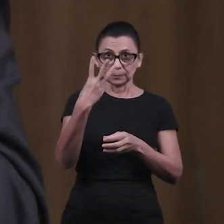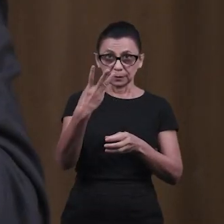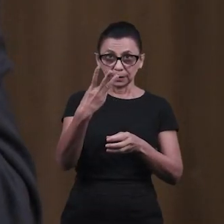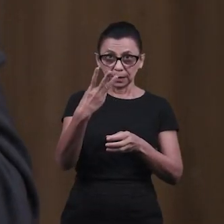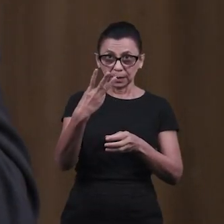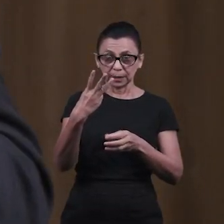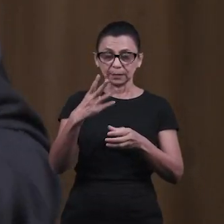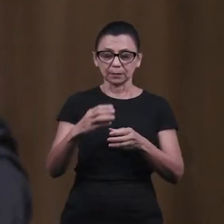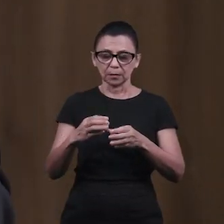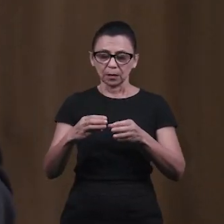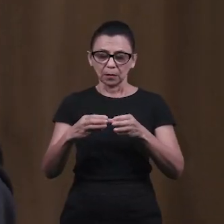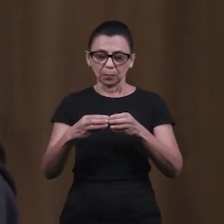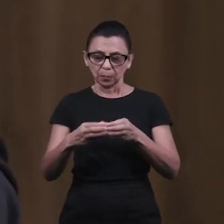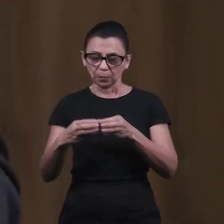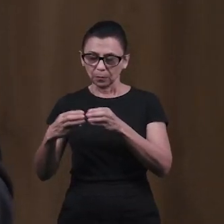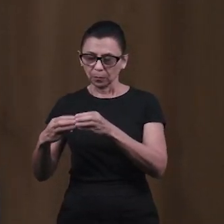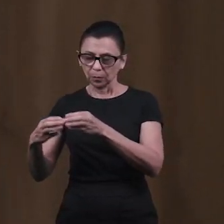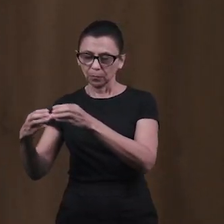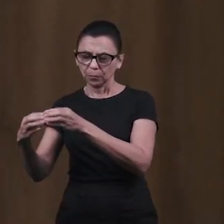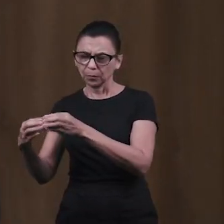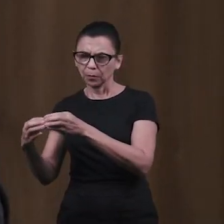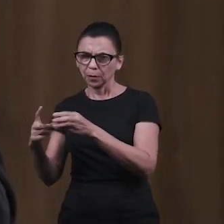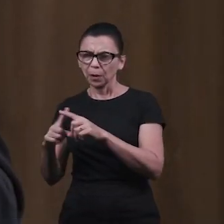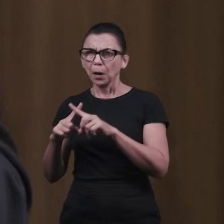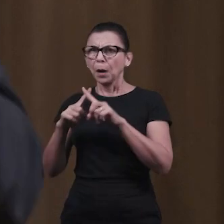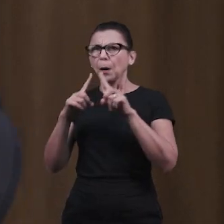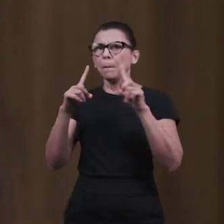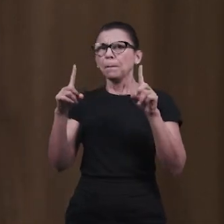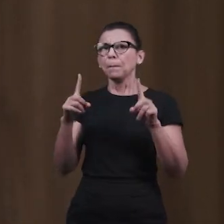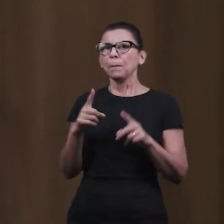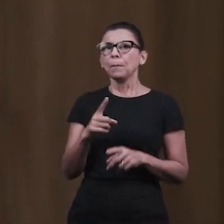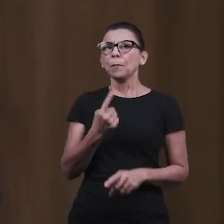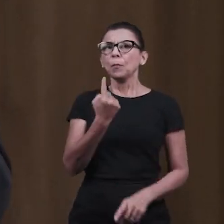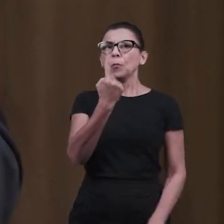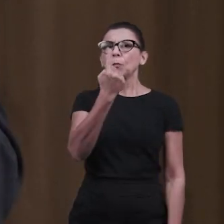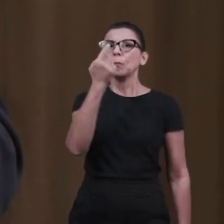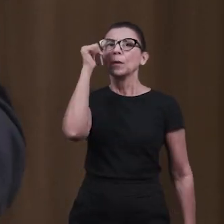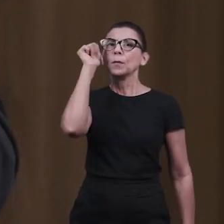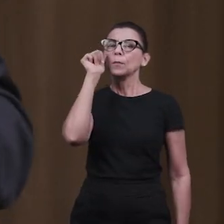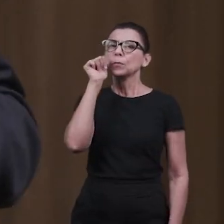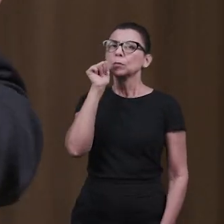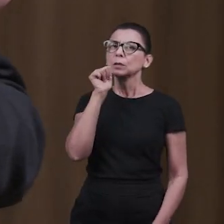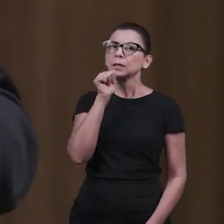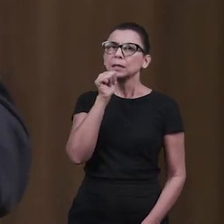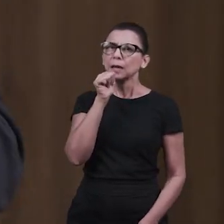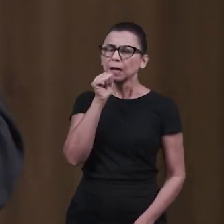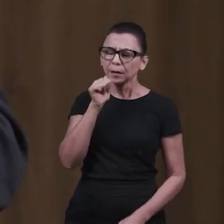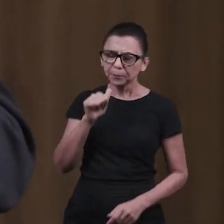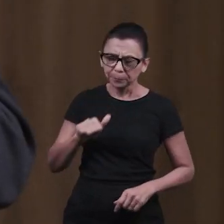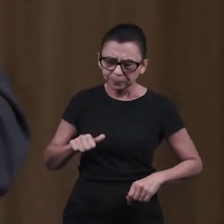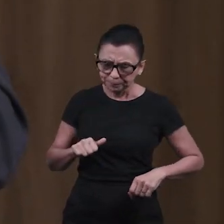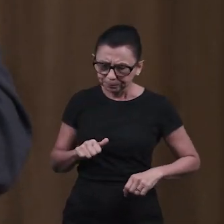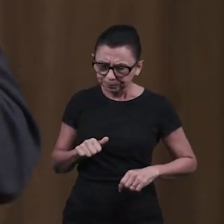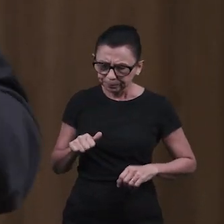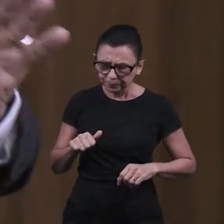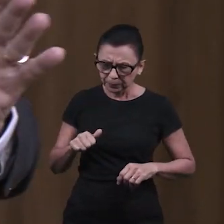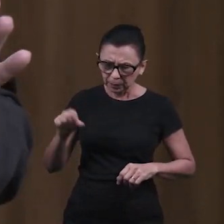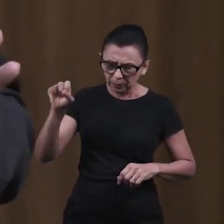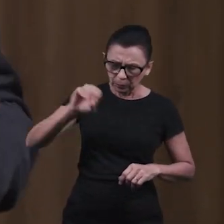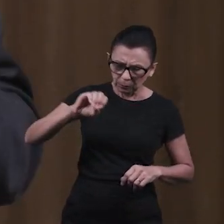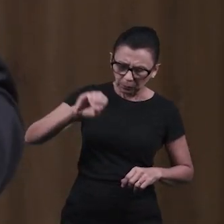une femme introduit un ingrédient, le ferment, qui change. Le ferment